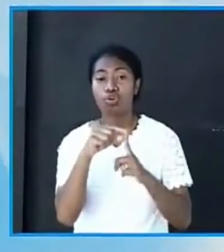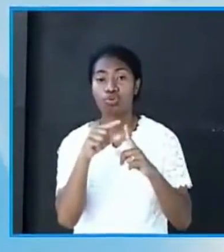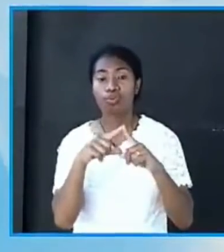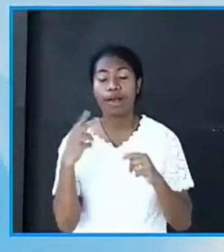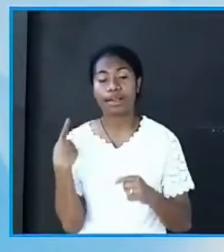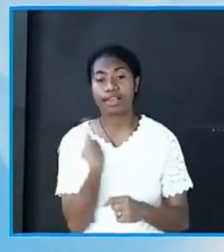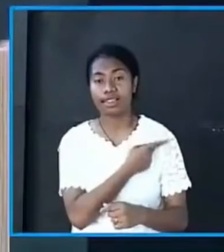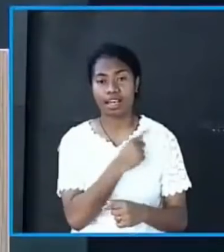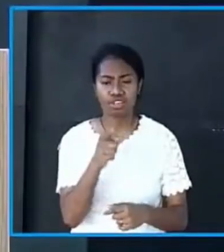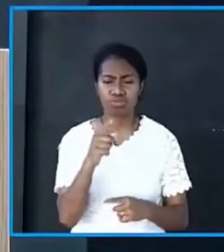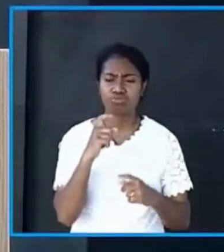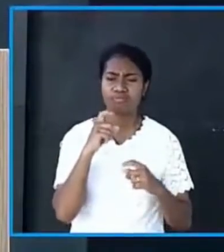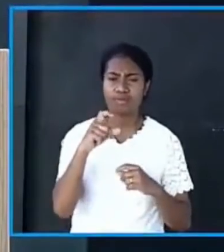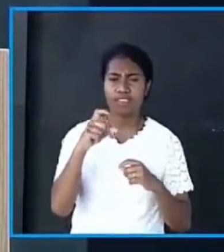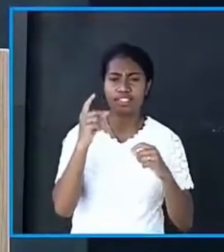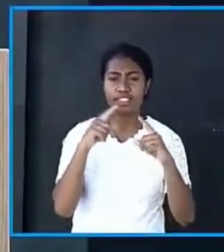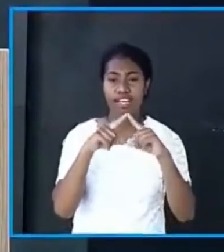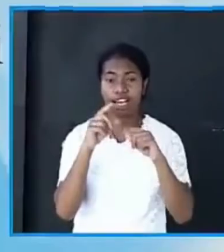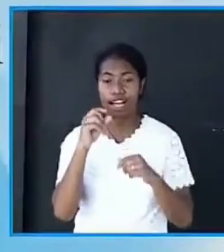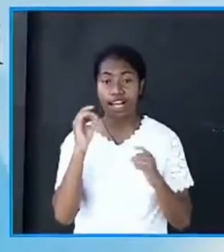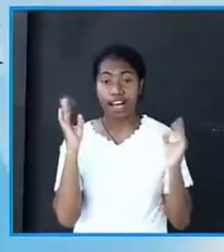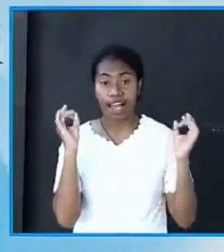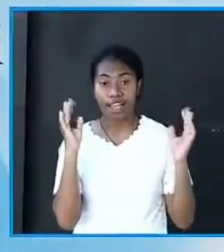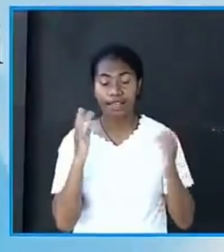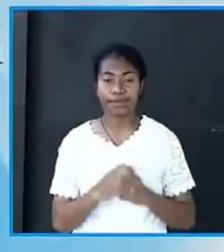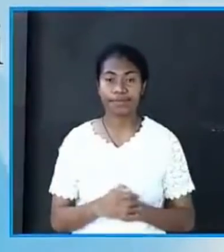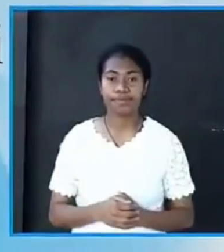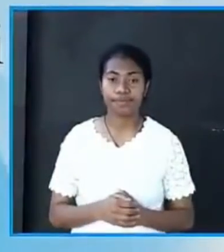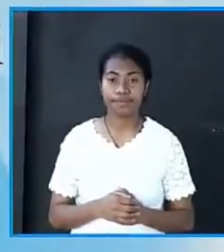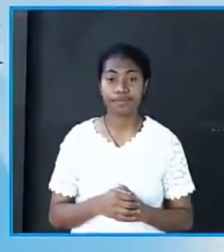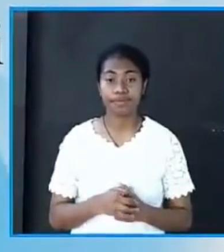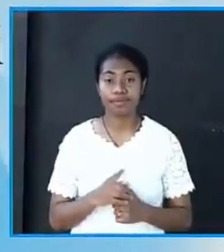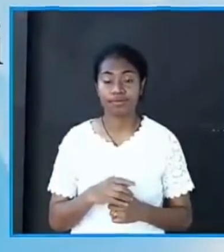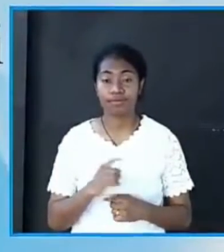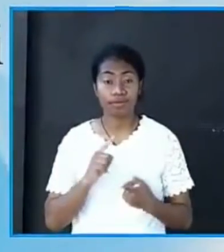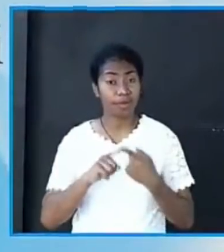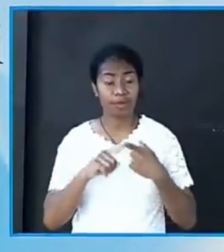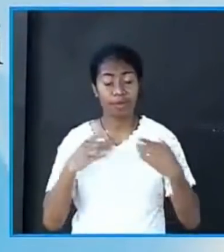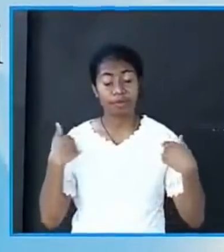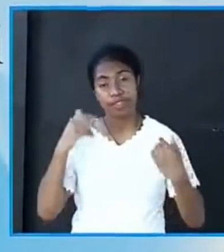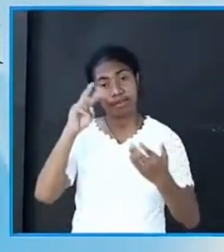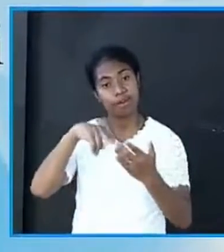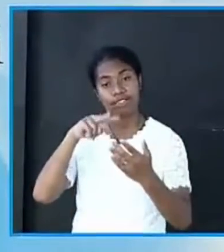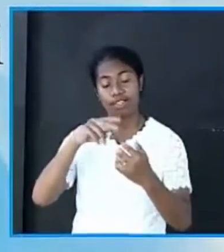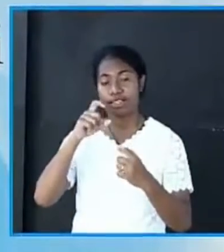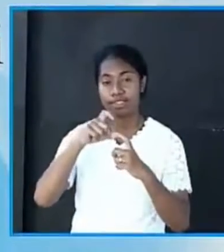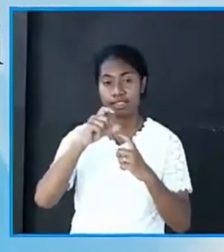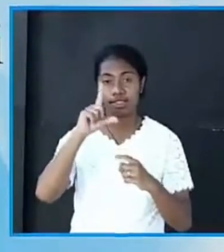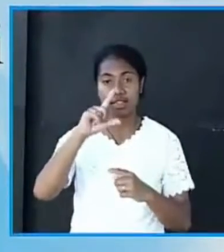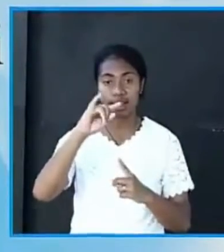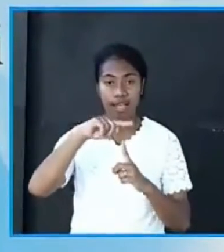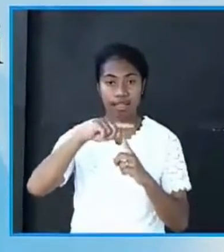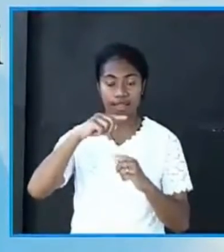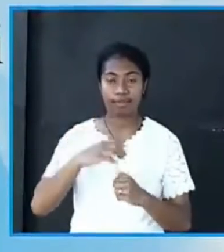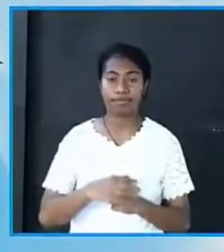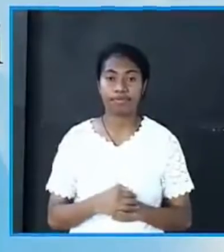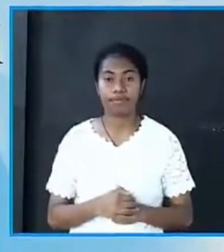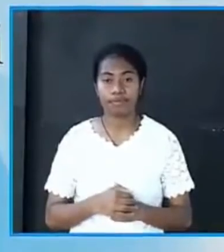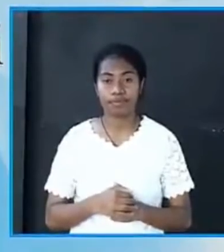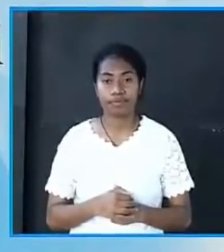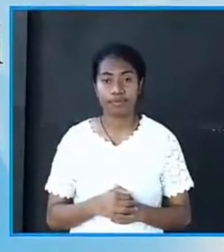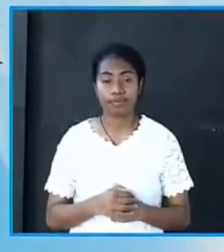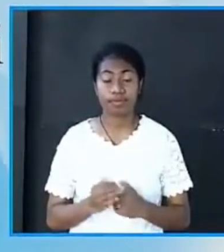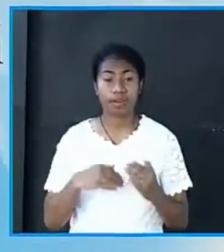saja John device istilah-istilah Ibrani seln gambar Citra dan the mood rupa